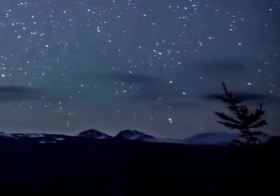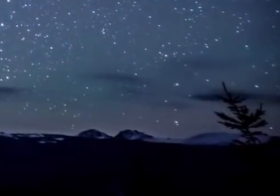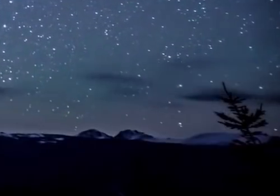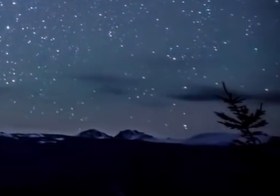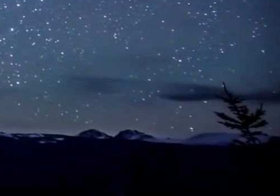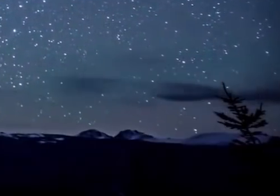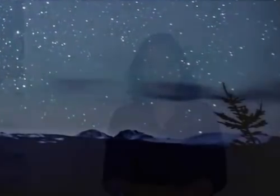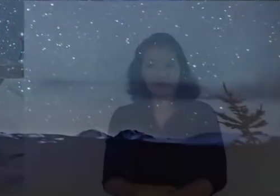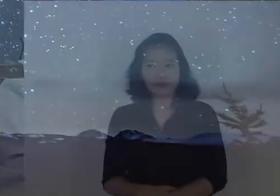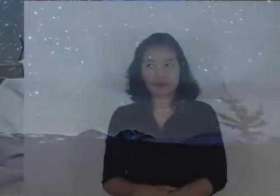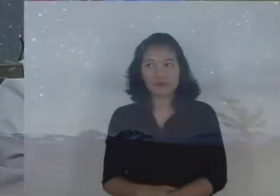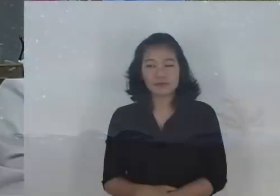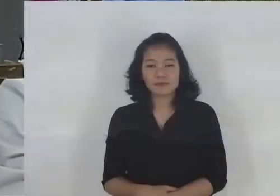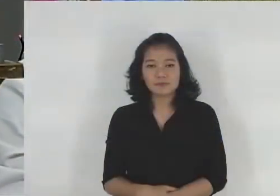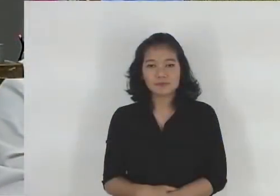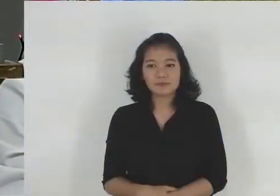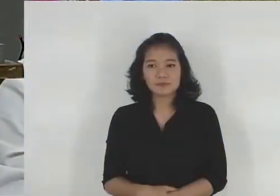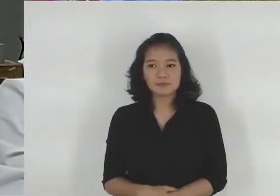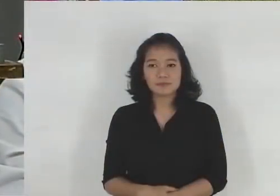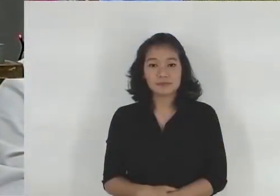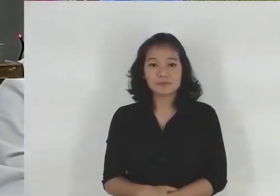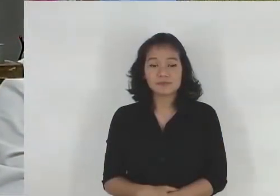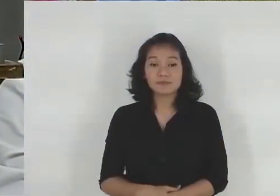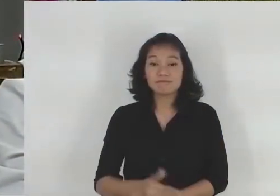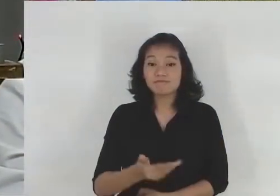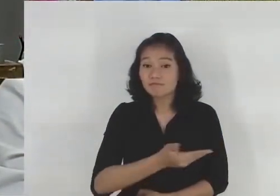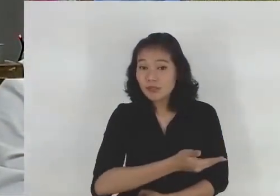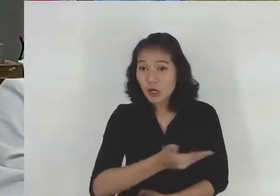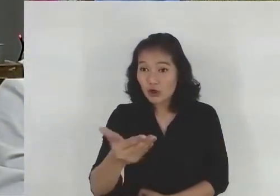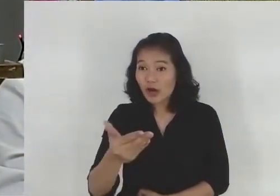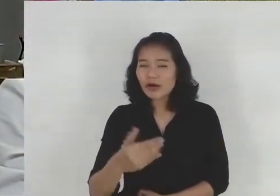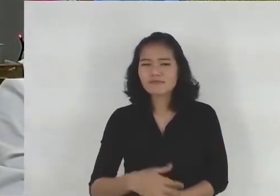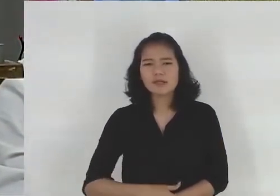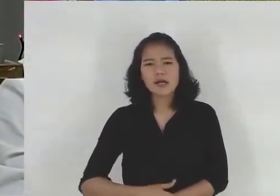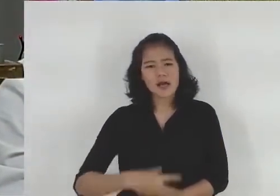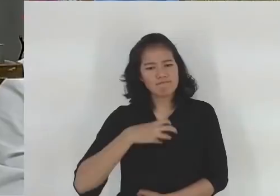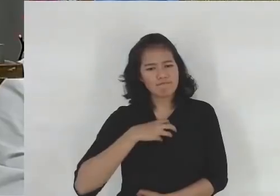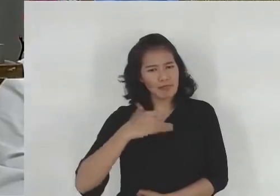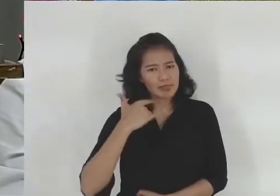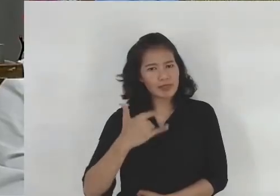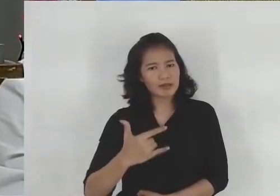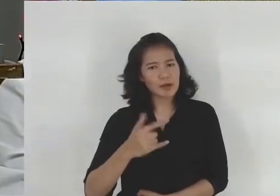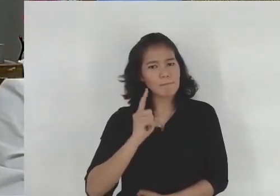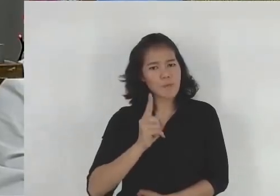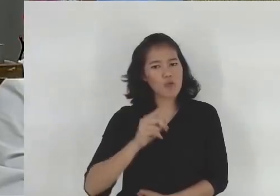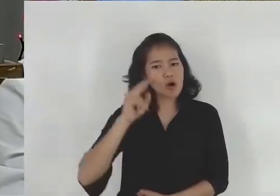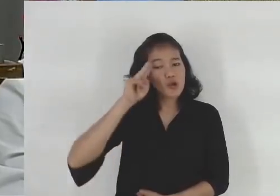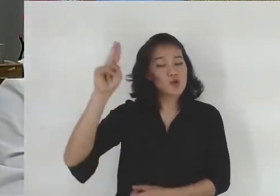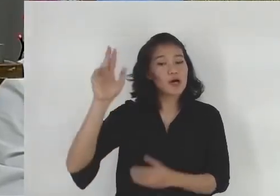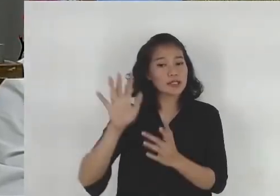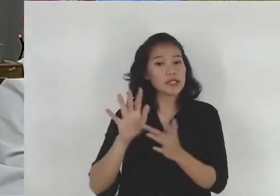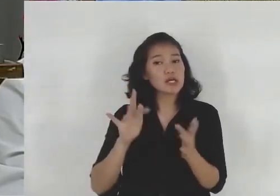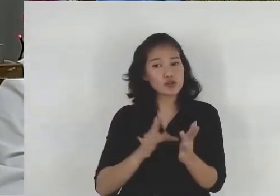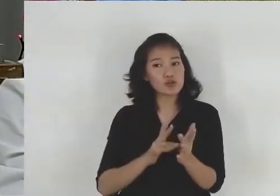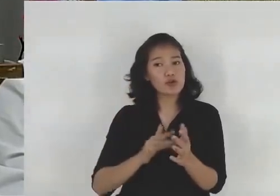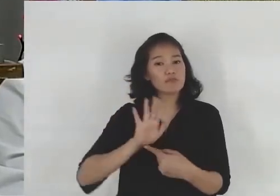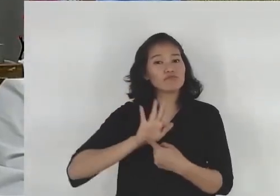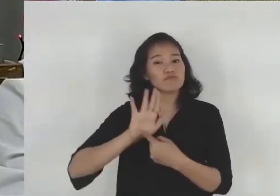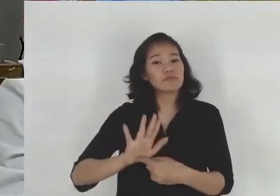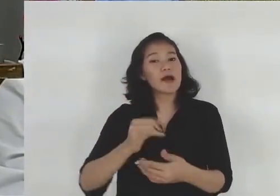hai hai saudaraku dengan terus meyakini bahwa Tuhan Yesus telah menyatakan